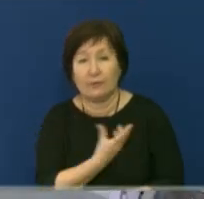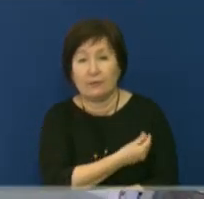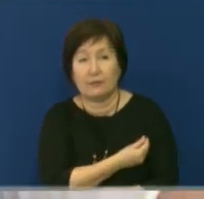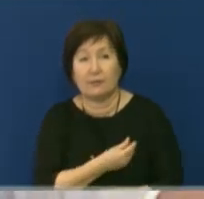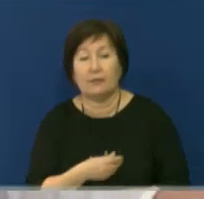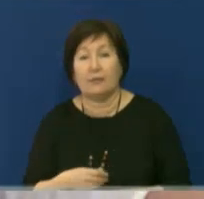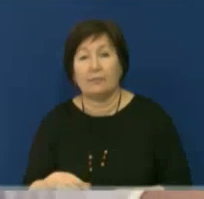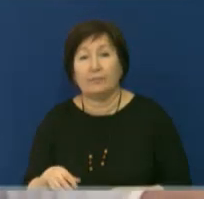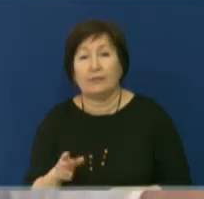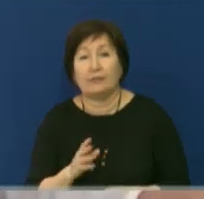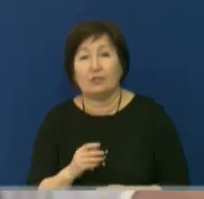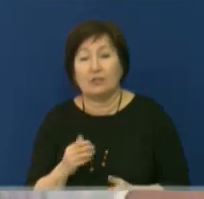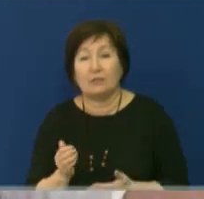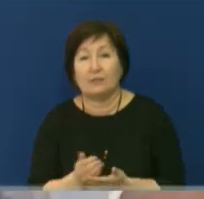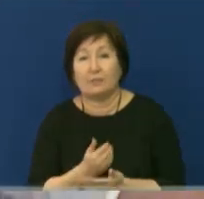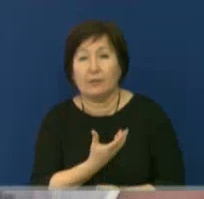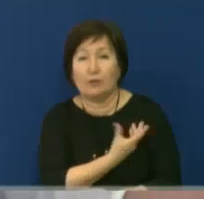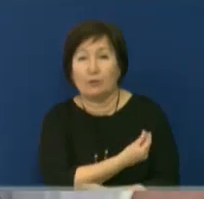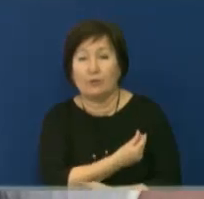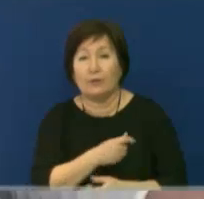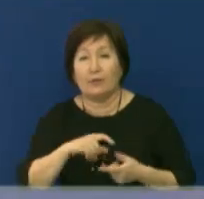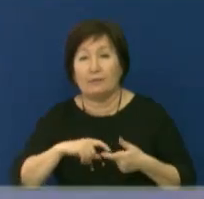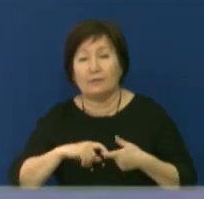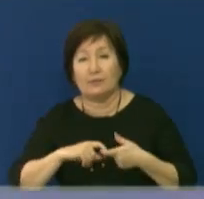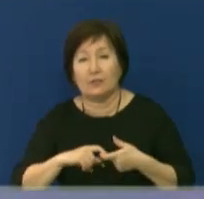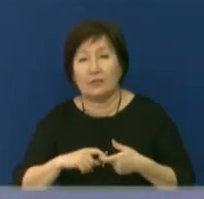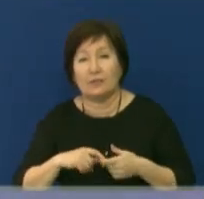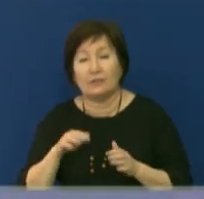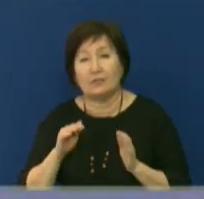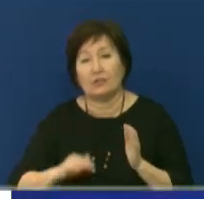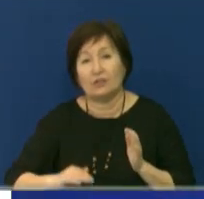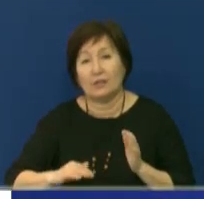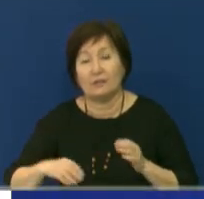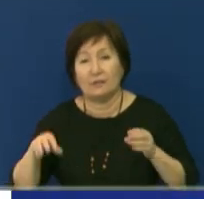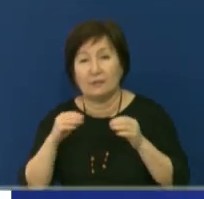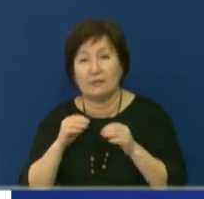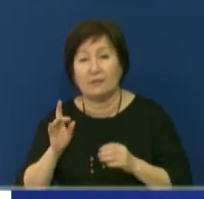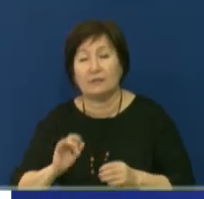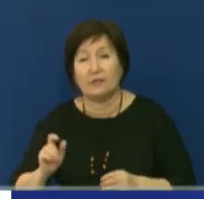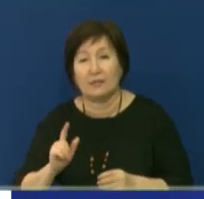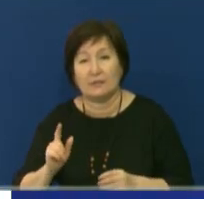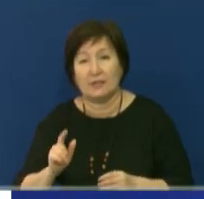бекітеді. Сондықтан екпе алу коронавирус жұқтыру мүмкіндігін 10 есеге азайтады.